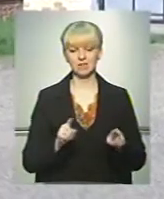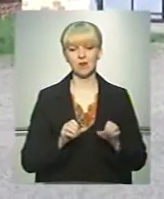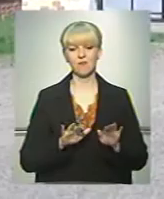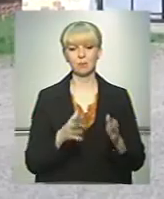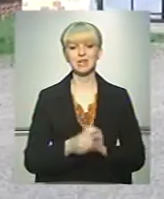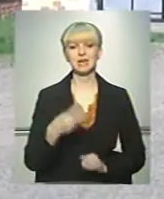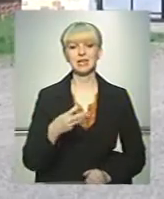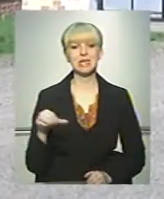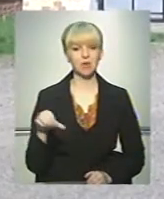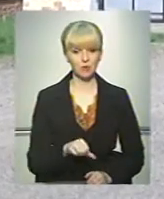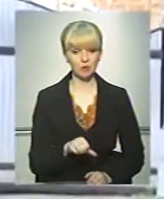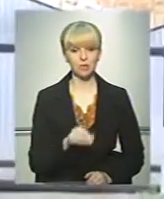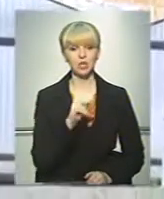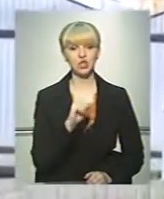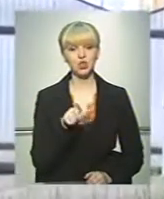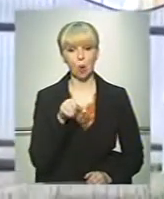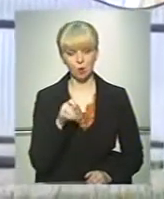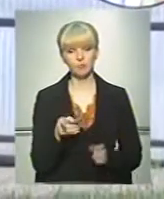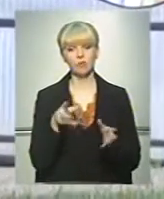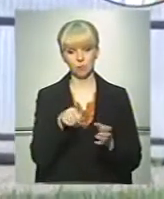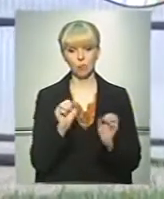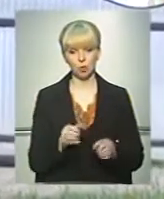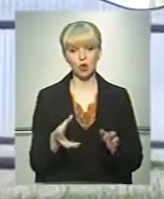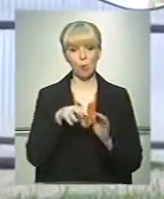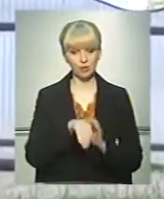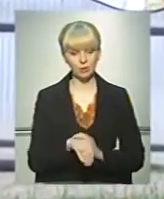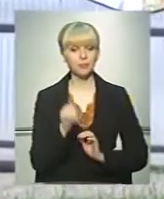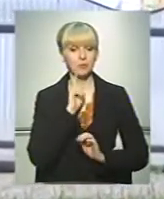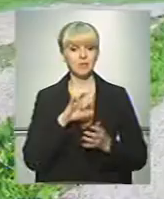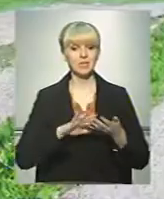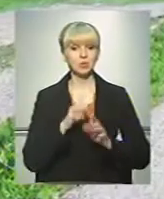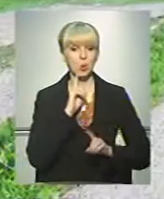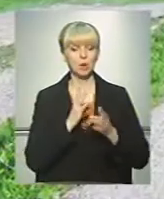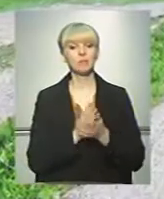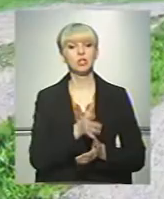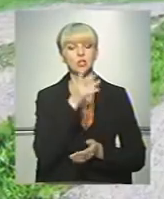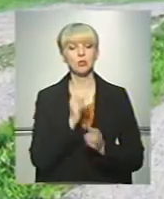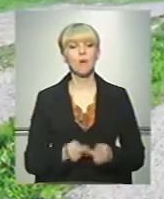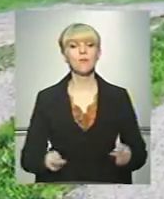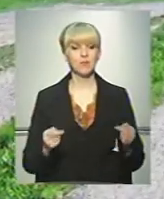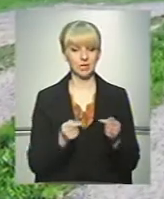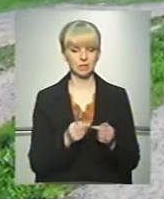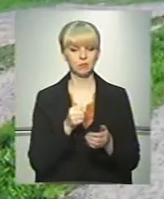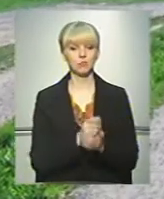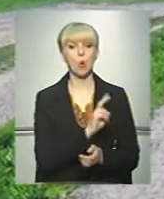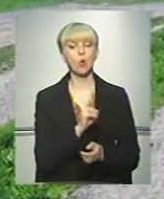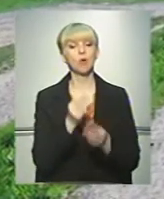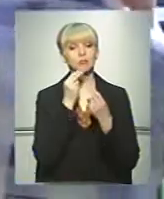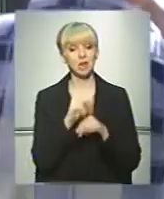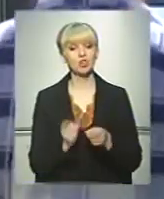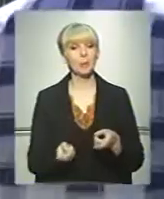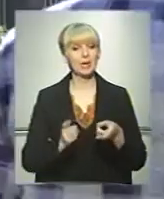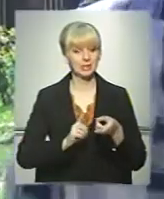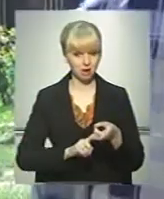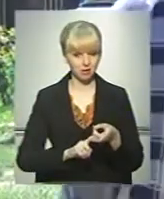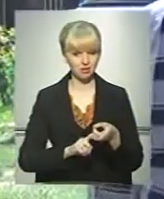за 30 хвилин. Чагор також до неї може увійти. А поки у сільської ради є час, аби визначитися, до кого краще